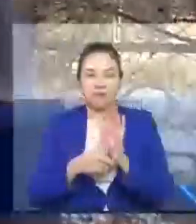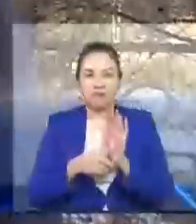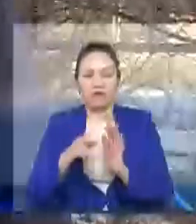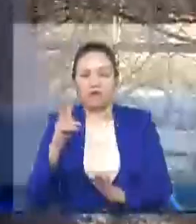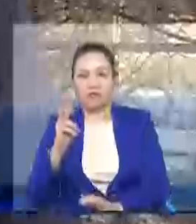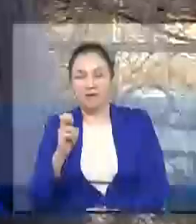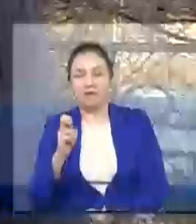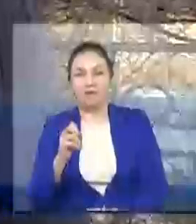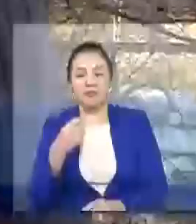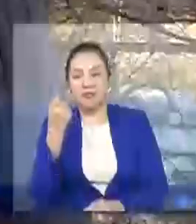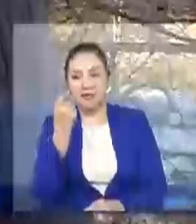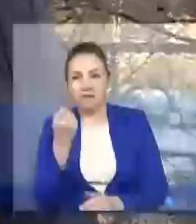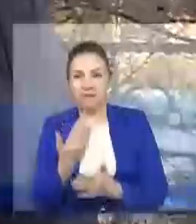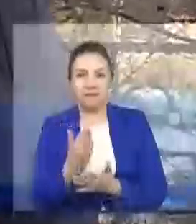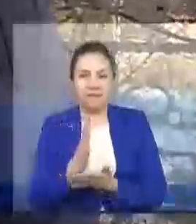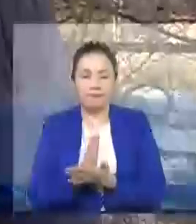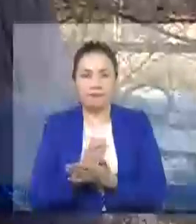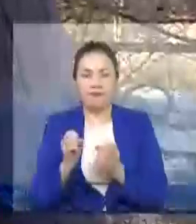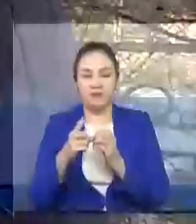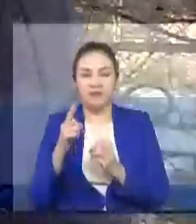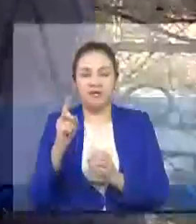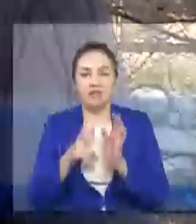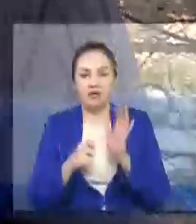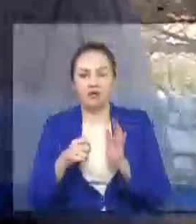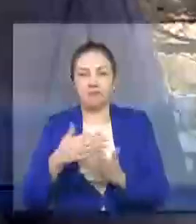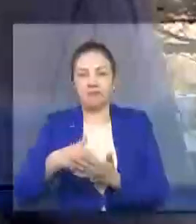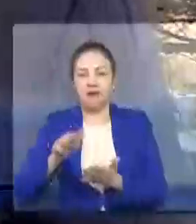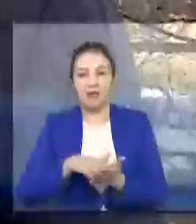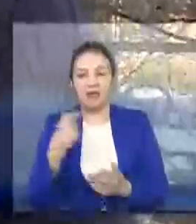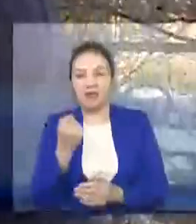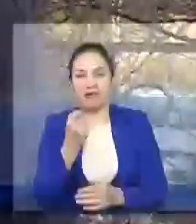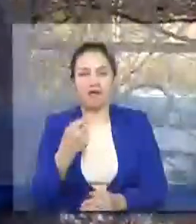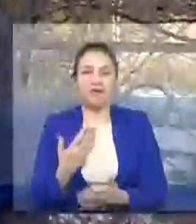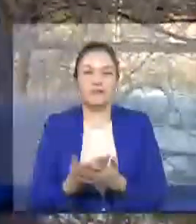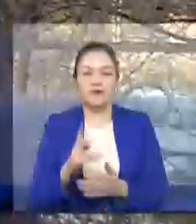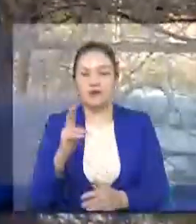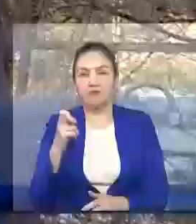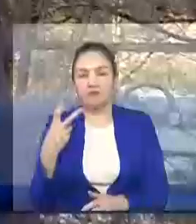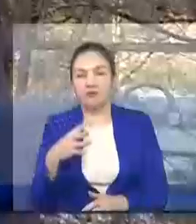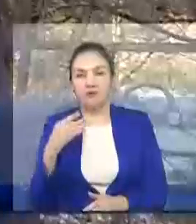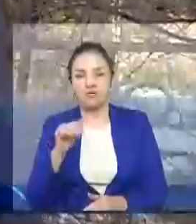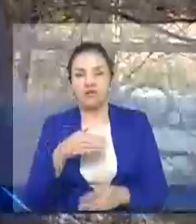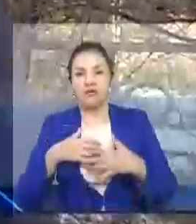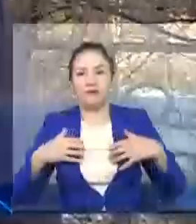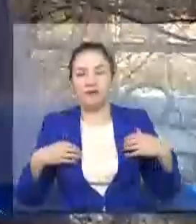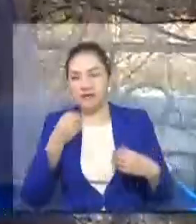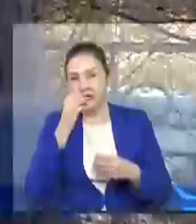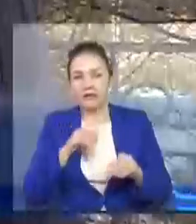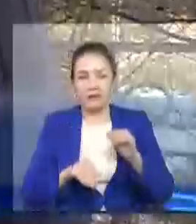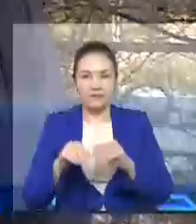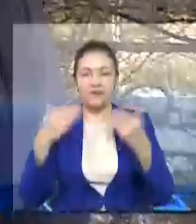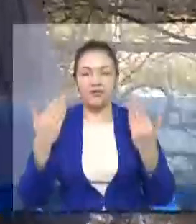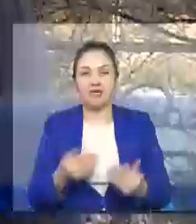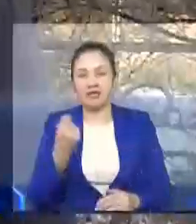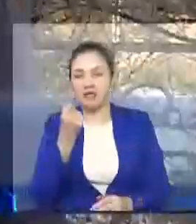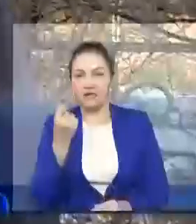117200-і дәнді дақыл, 11700-ü майлы дақыл және 24800-ü мал азығы егілді. Қазіргі таңда